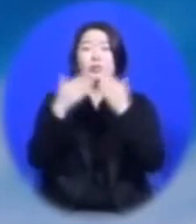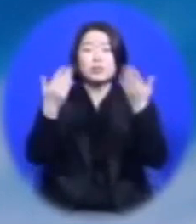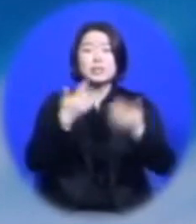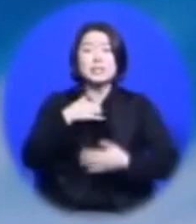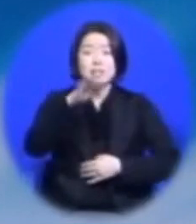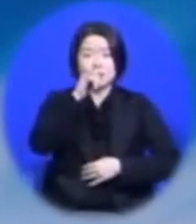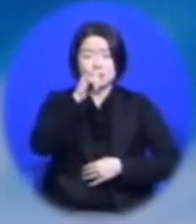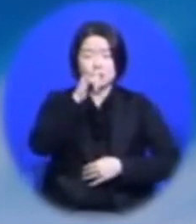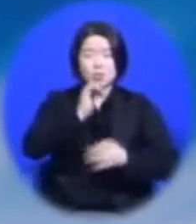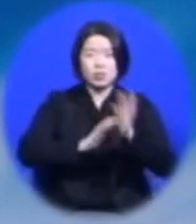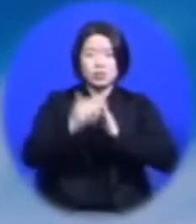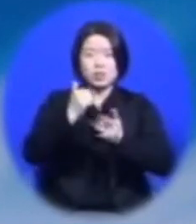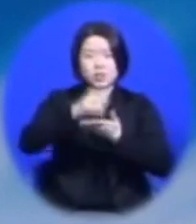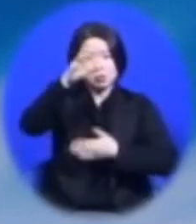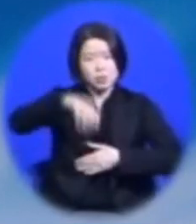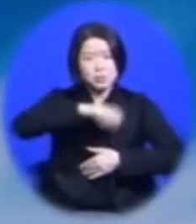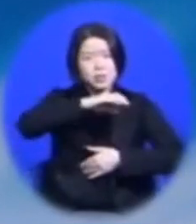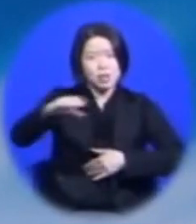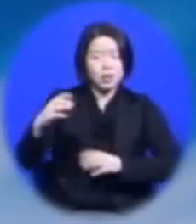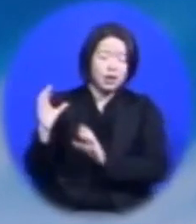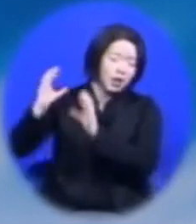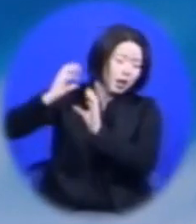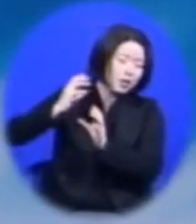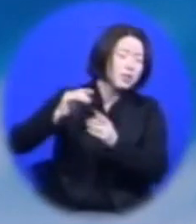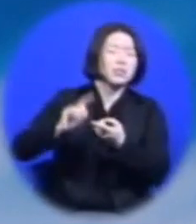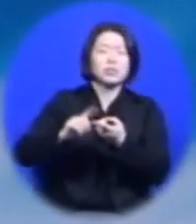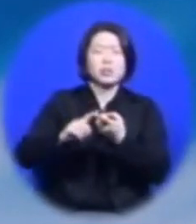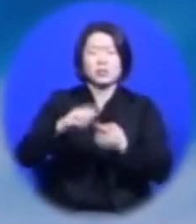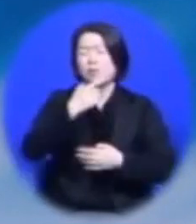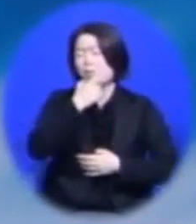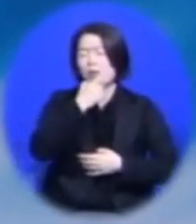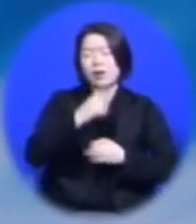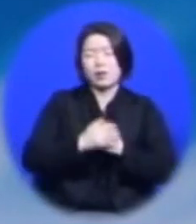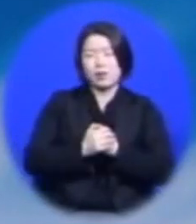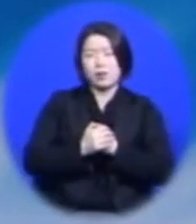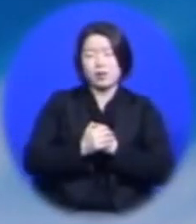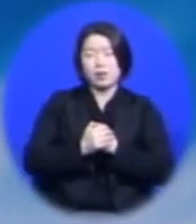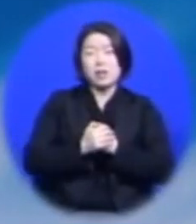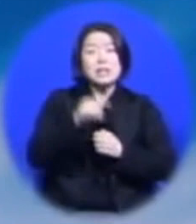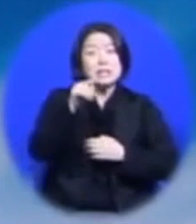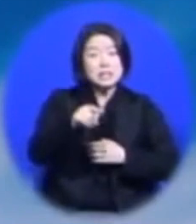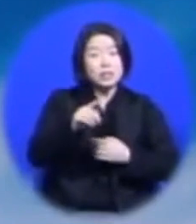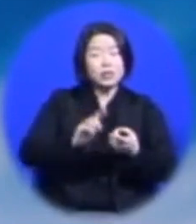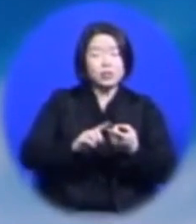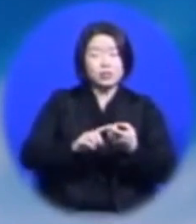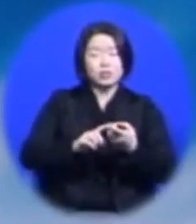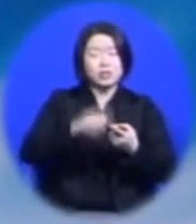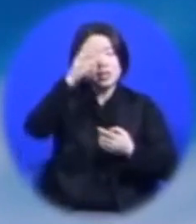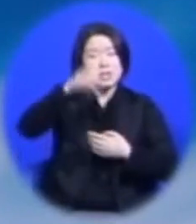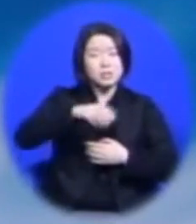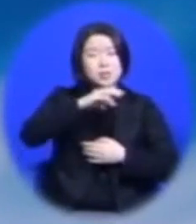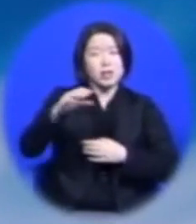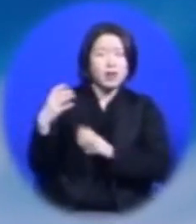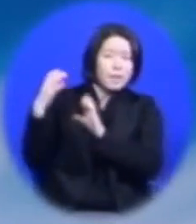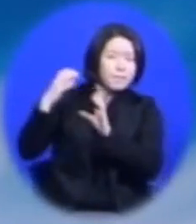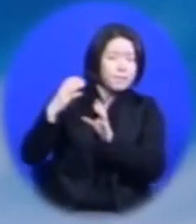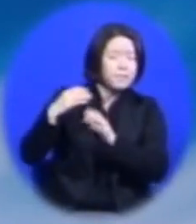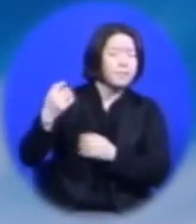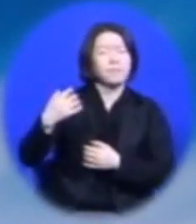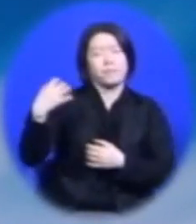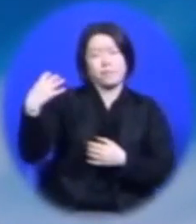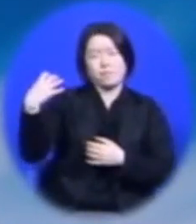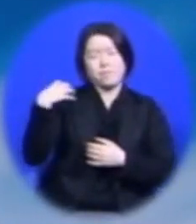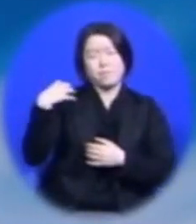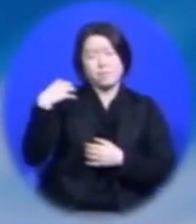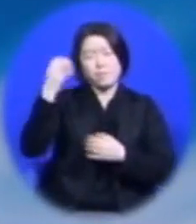십자가 지시는 게 상당히 꺼려하셨어요. 그것은 십자가에서 당하시는 고통이 무서워서